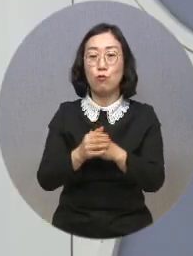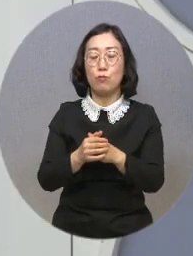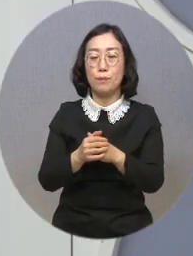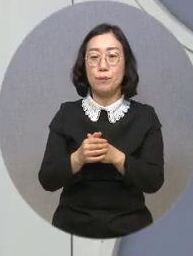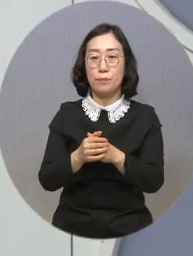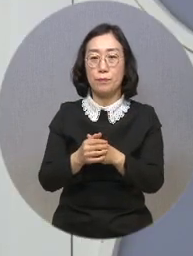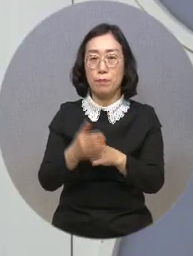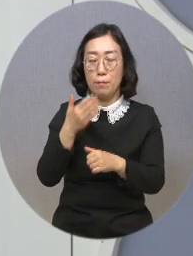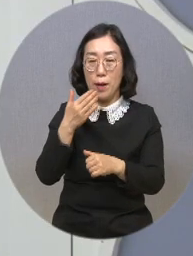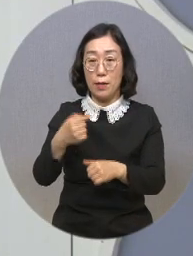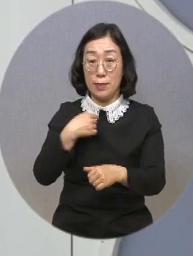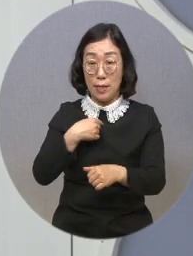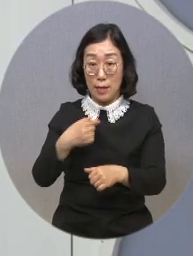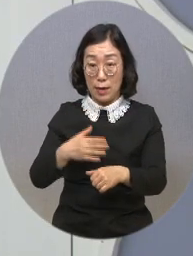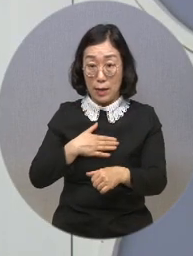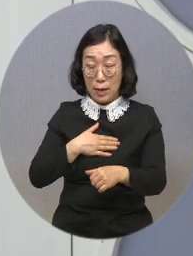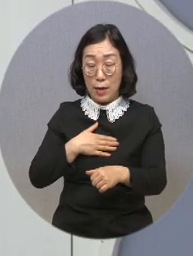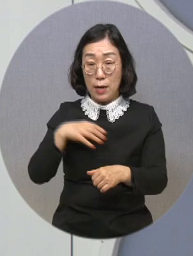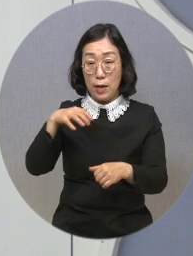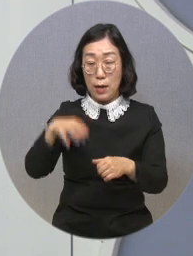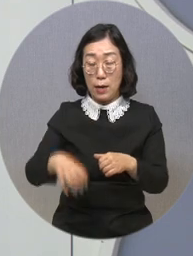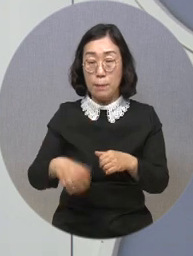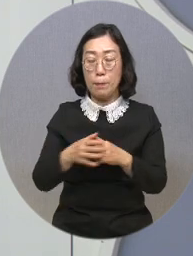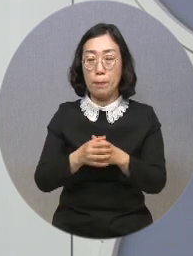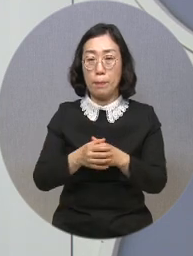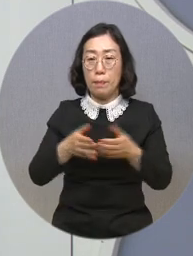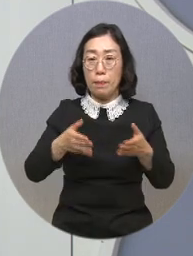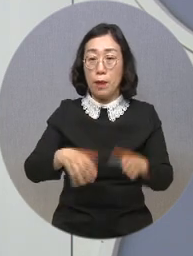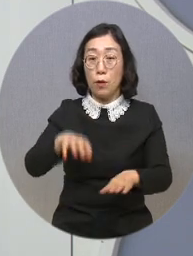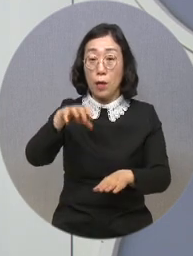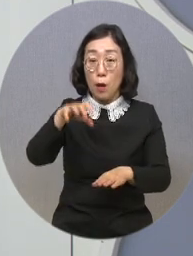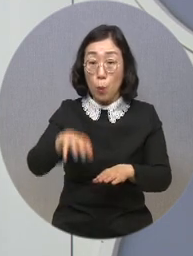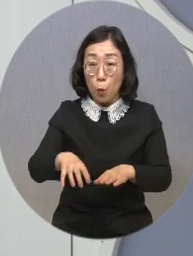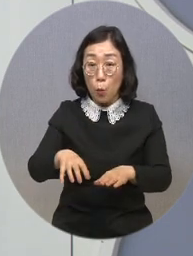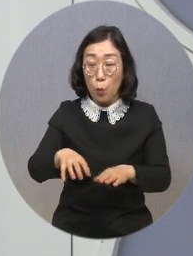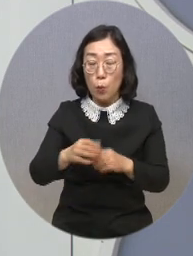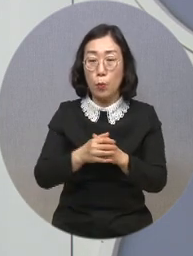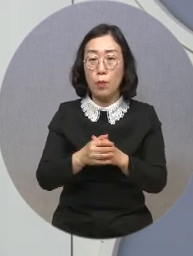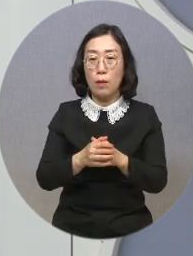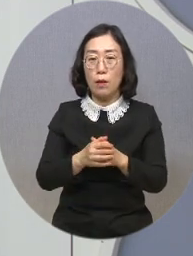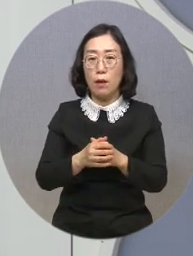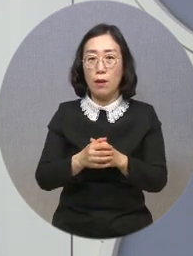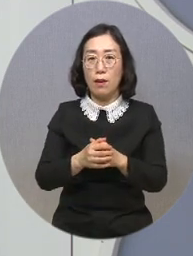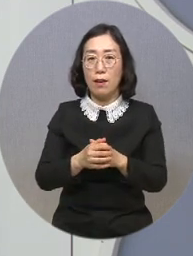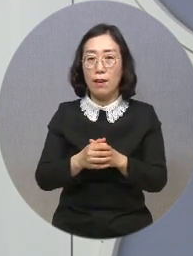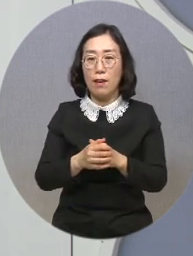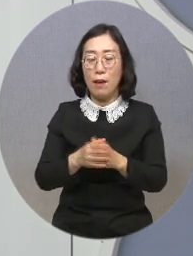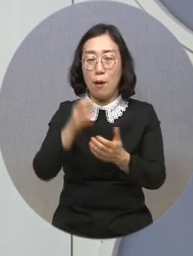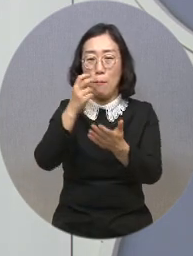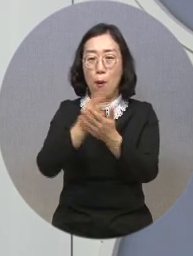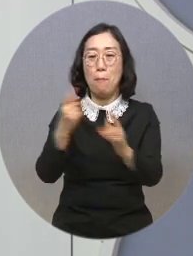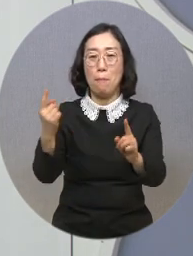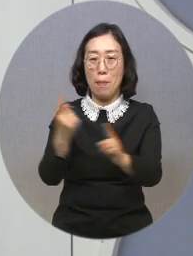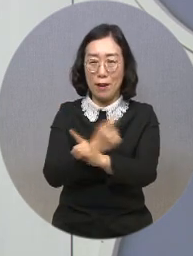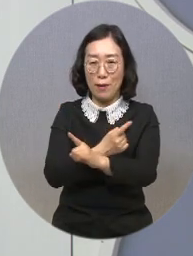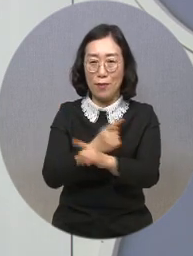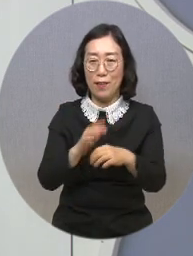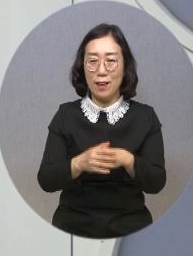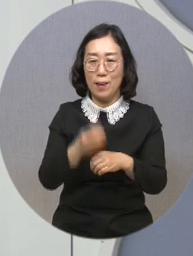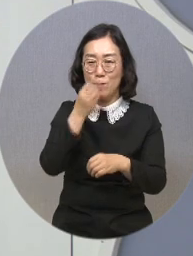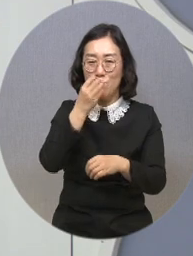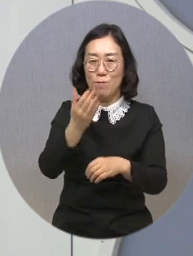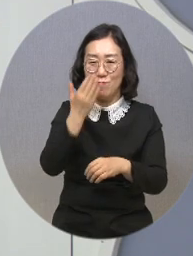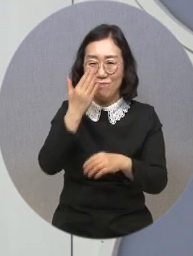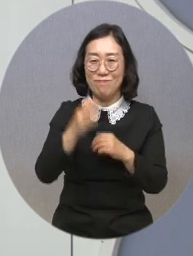그래서 제가 고향 청주시장을 할 그 타임, 그 찰나에 그걸 바뀌었어요. 그래서 아, 이거 제 꿈을 이제